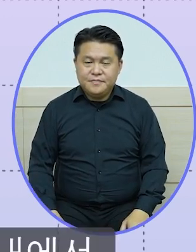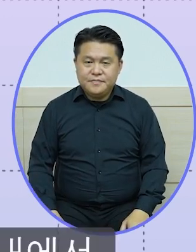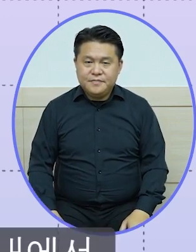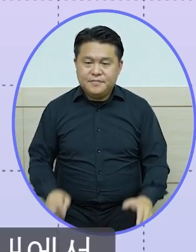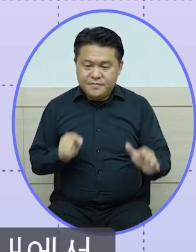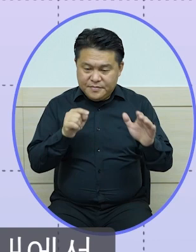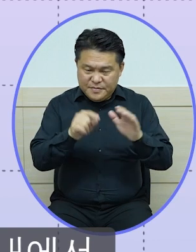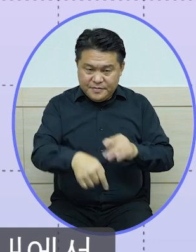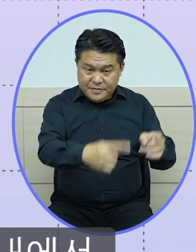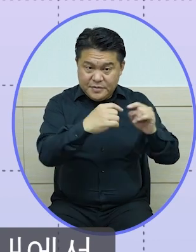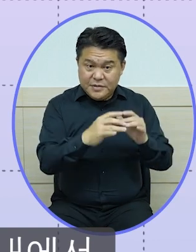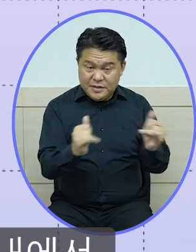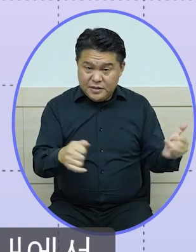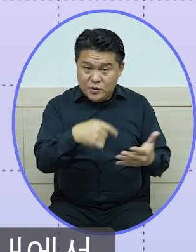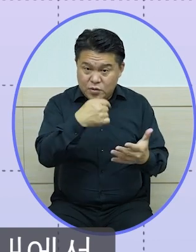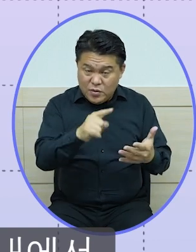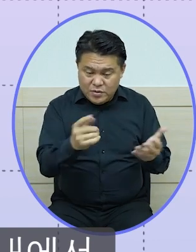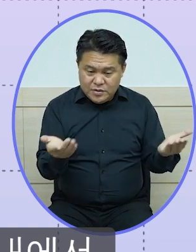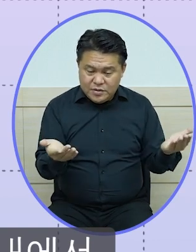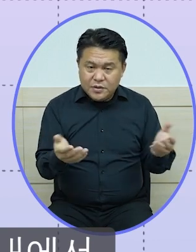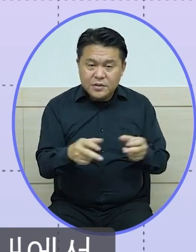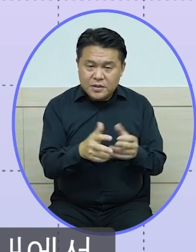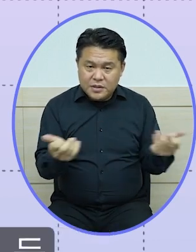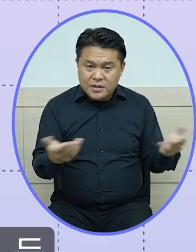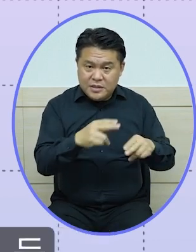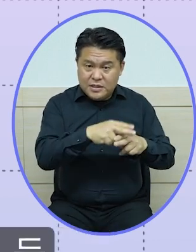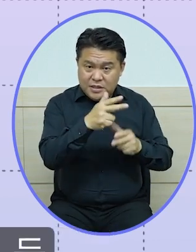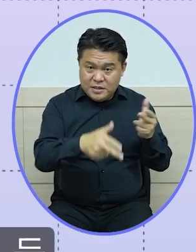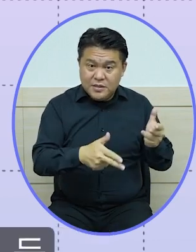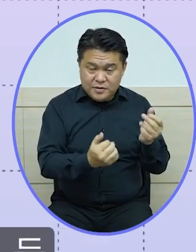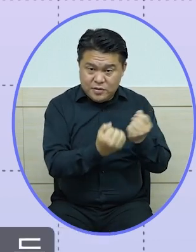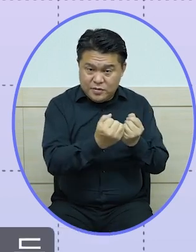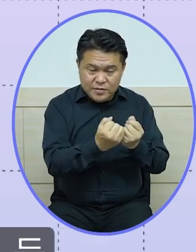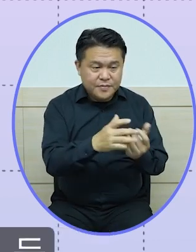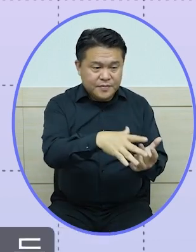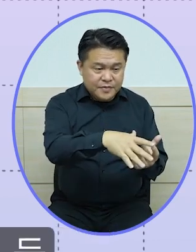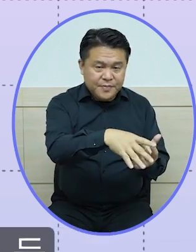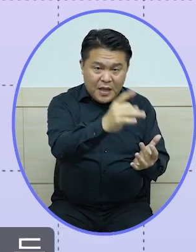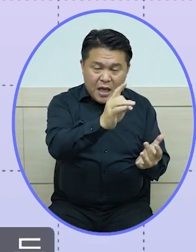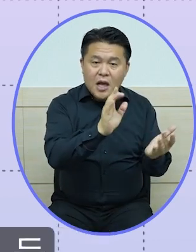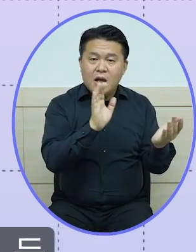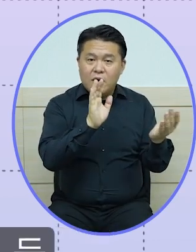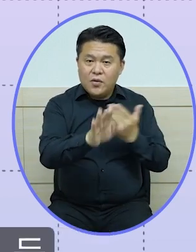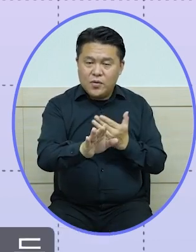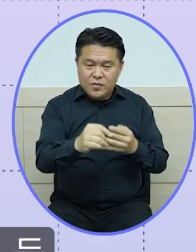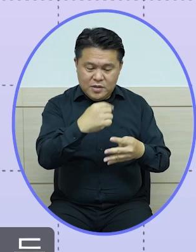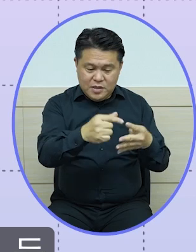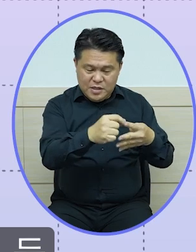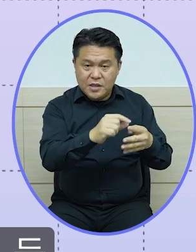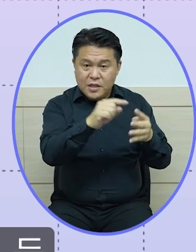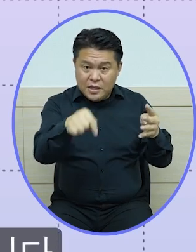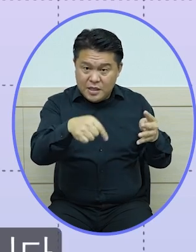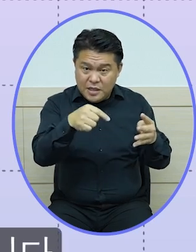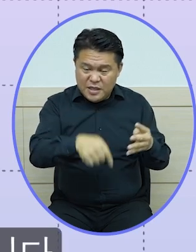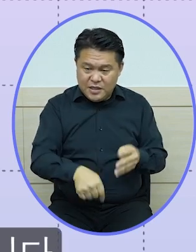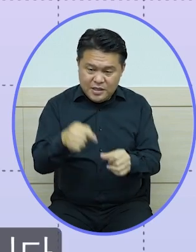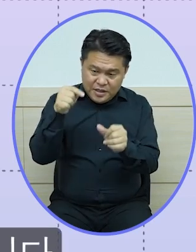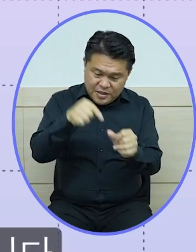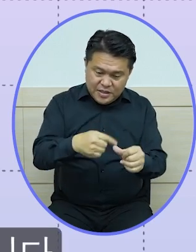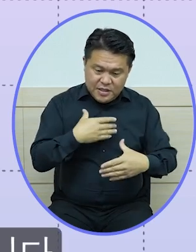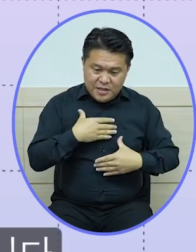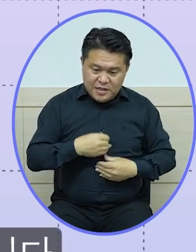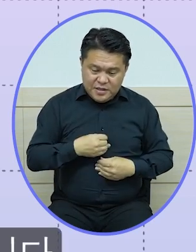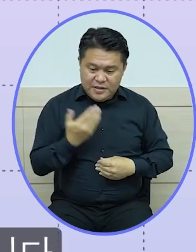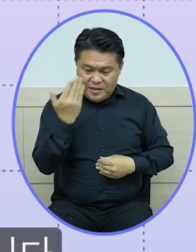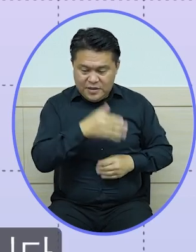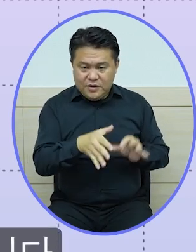찾아가는 참여자 교육은 장애인 일자리 사업 안내에서 참여자 선발 후 1분기 이내 지침, 안전보건 등 기본적인 교육을